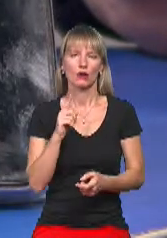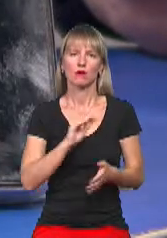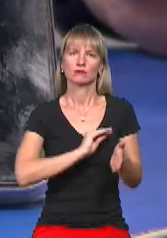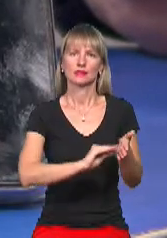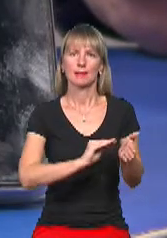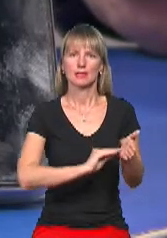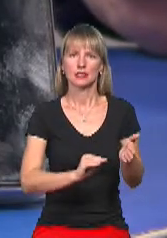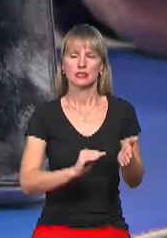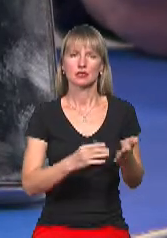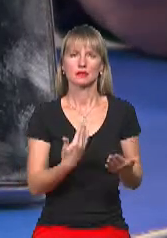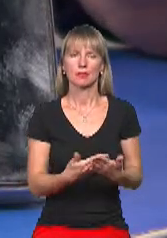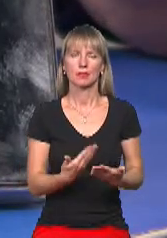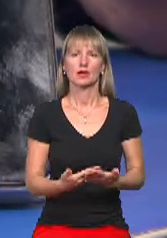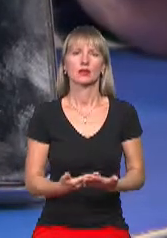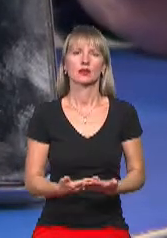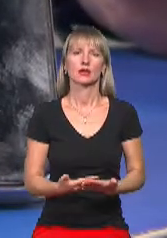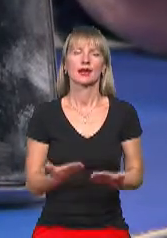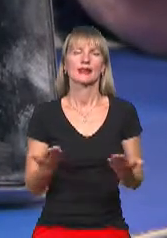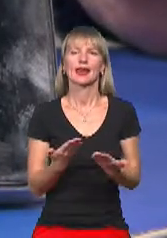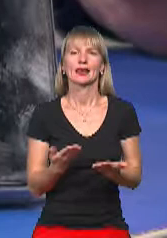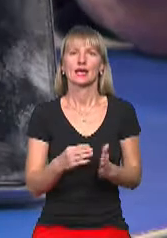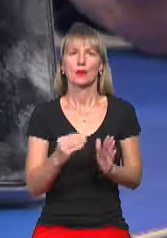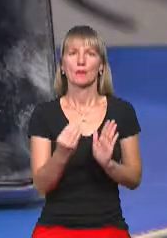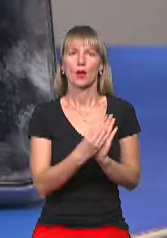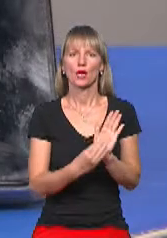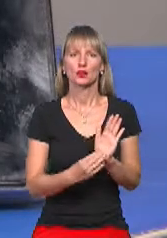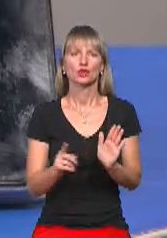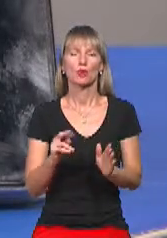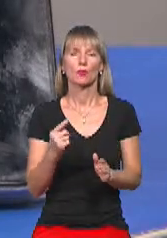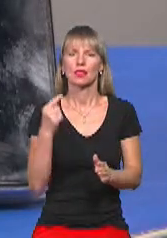расписано, значит, какие показатели, да,